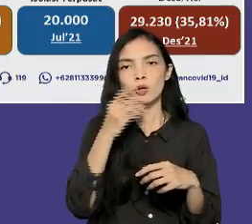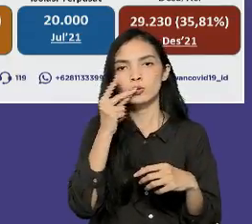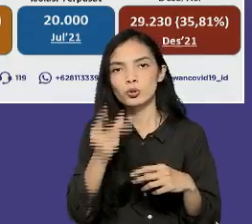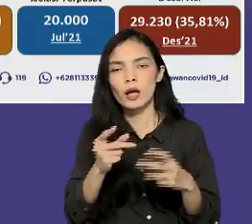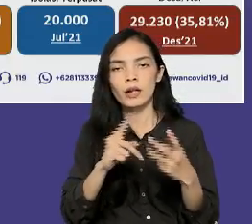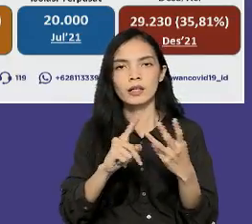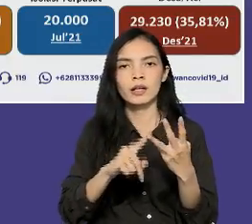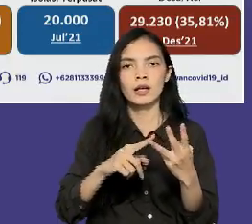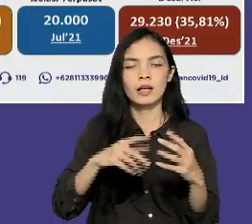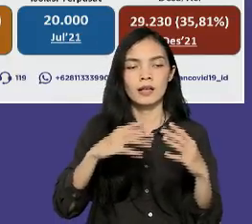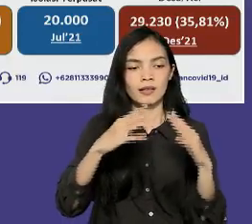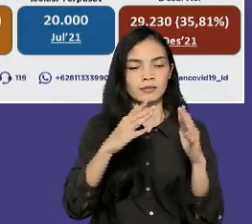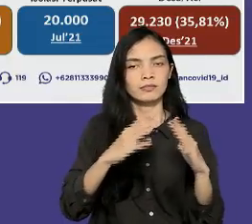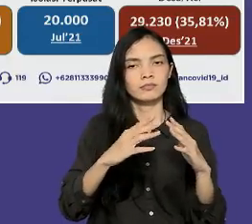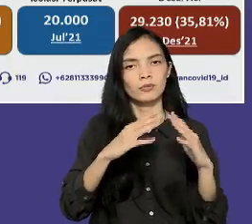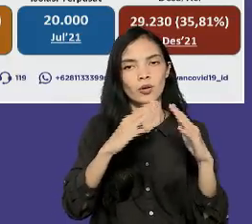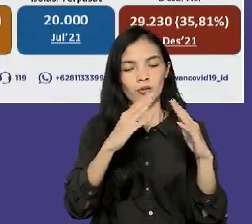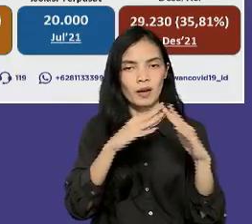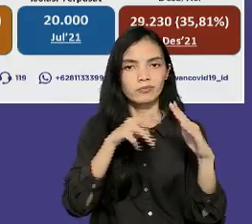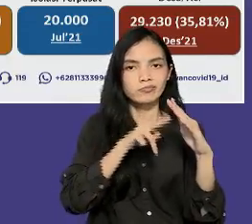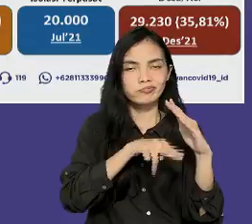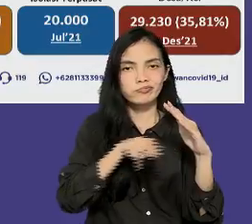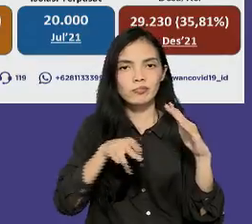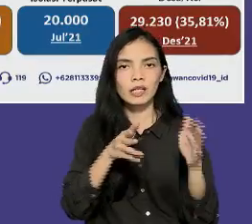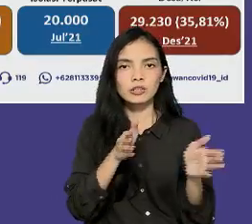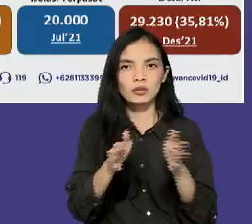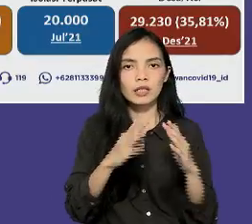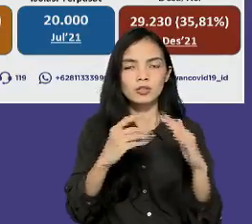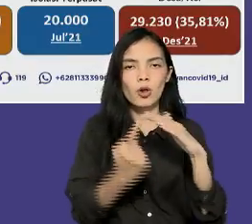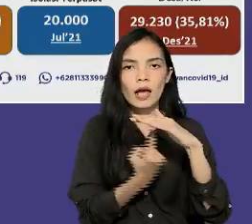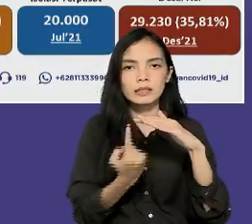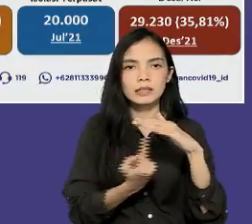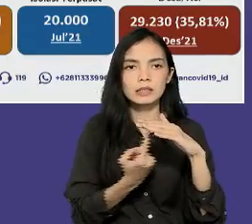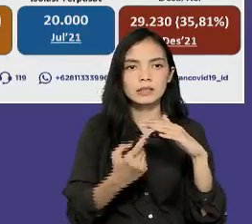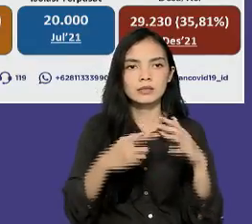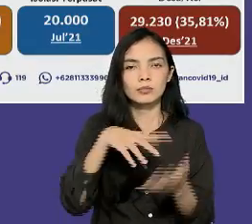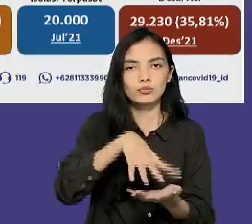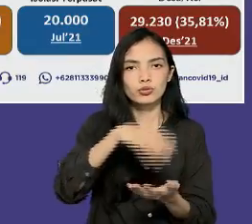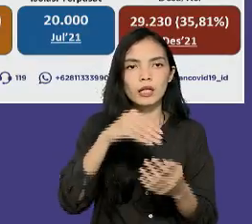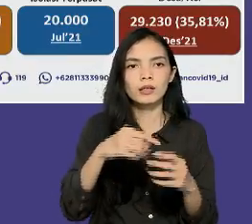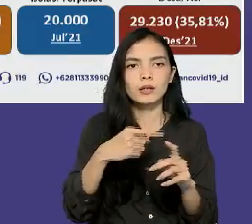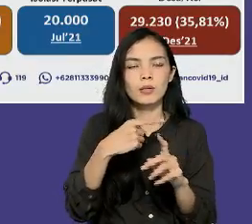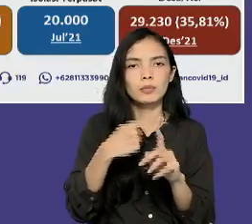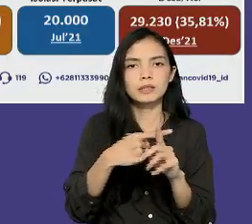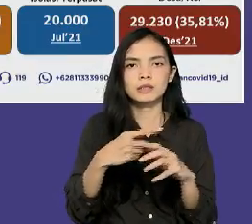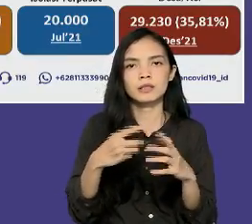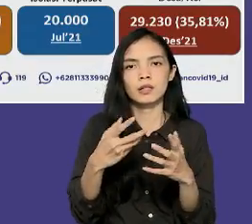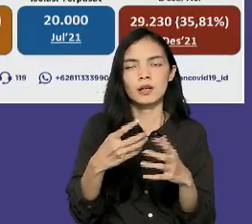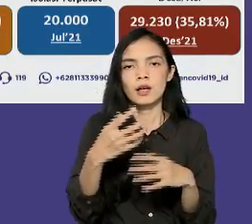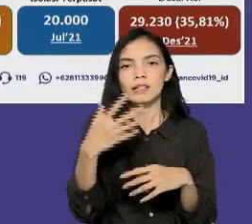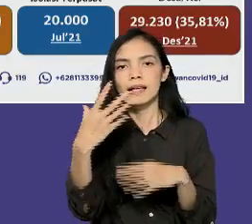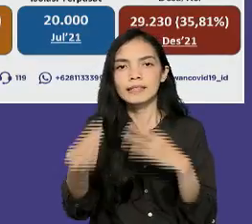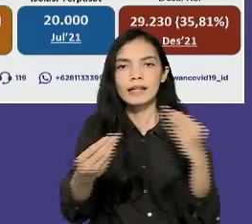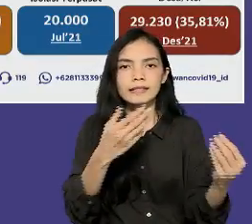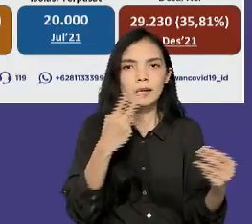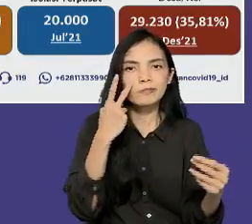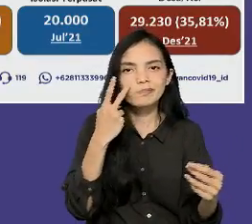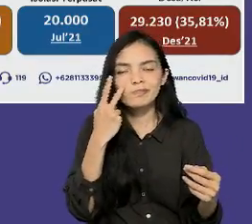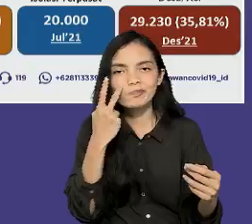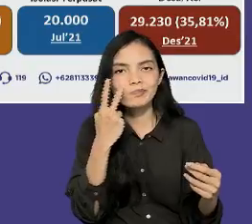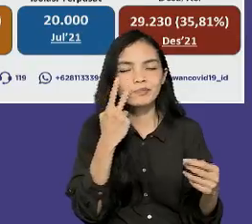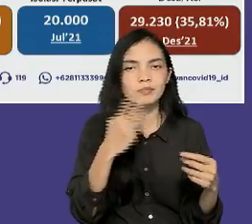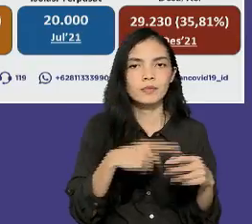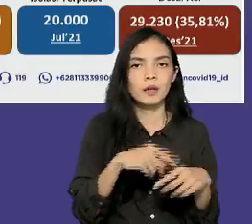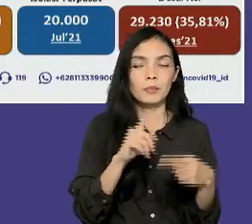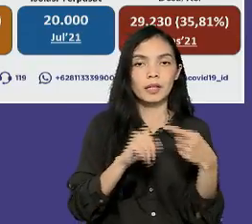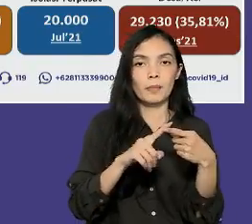terpusat, serta posko tingkat desa atau kelurahan. Pertama, jumlah tempat tidur ruang isolasi dan